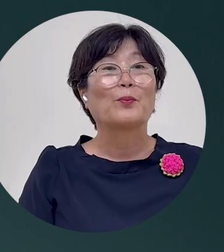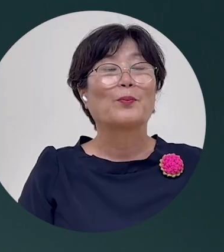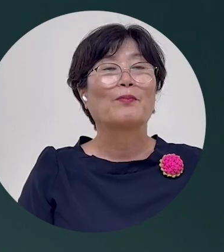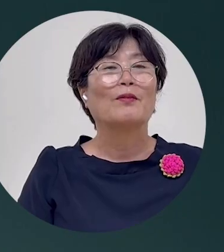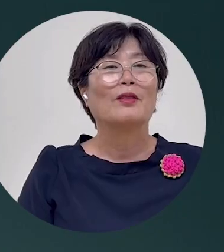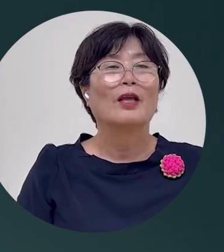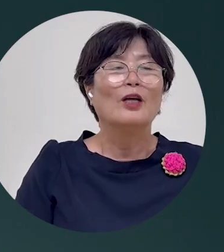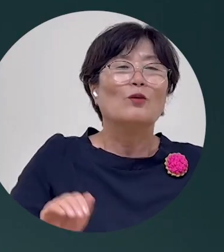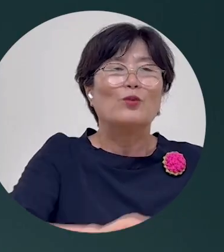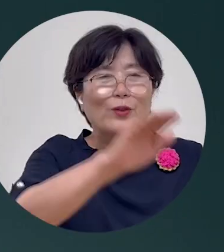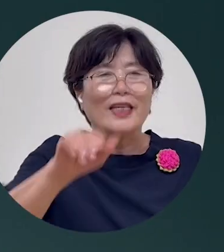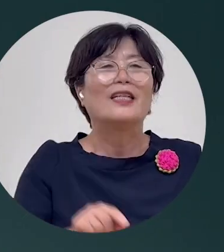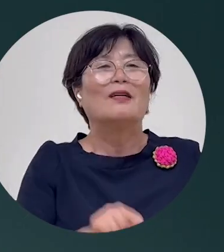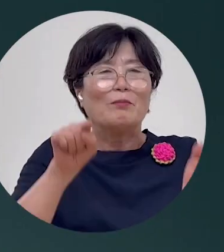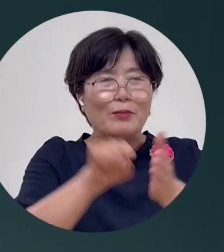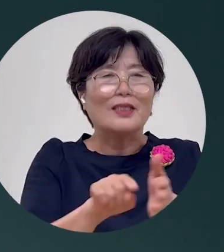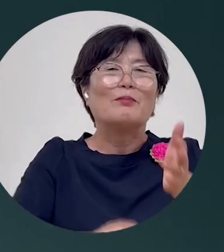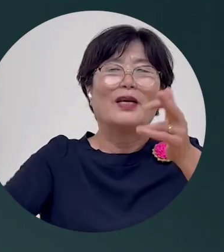그럼 우리 성도들도요,